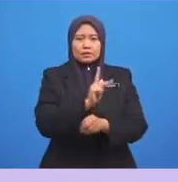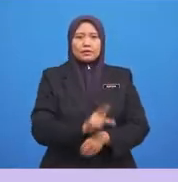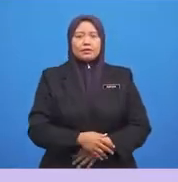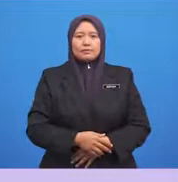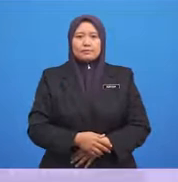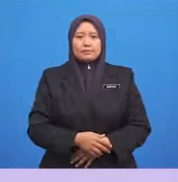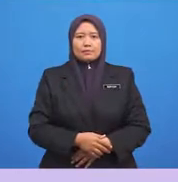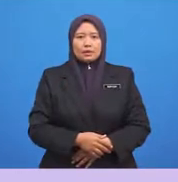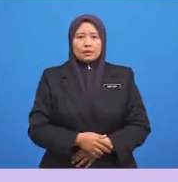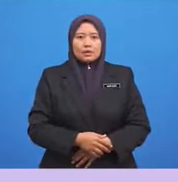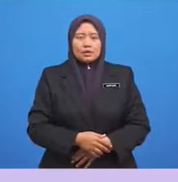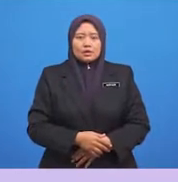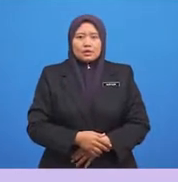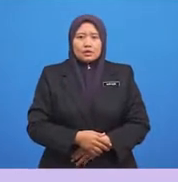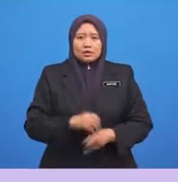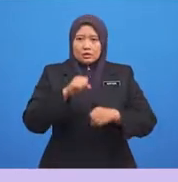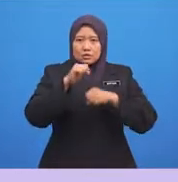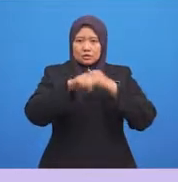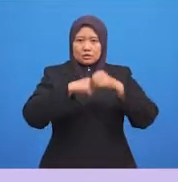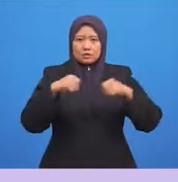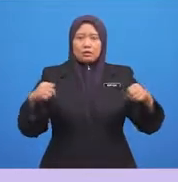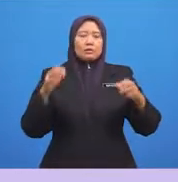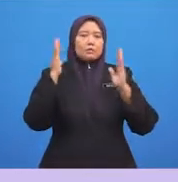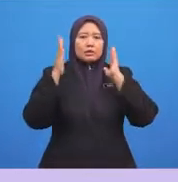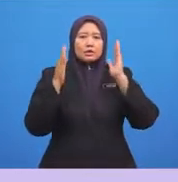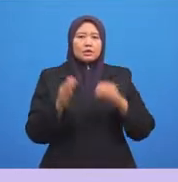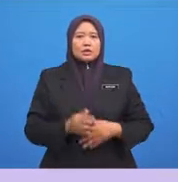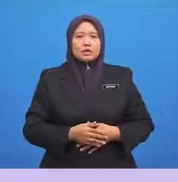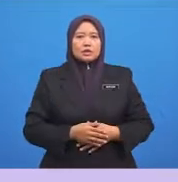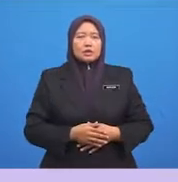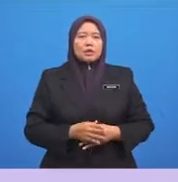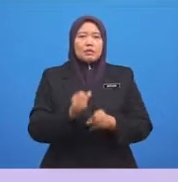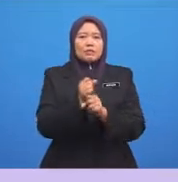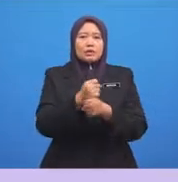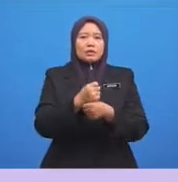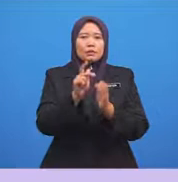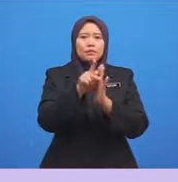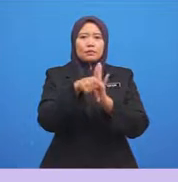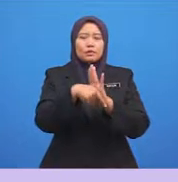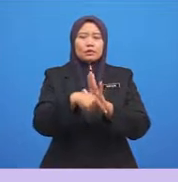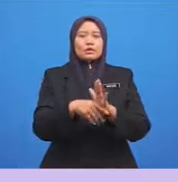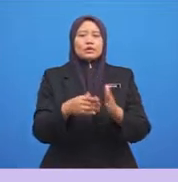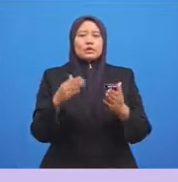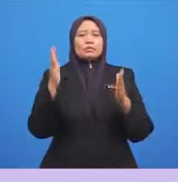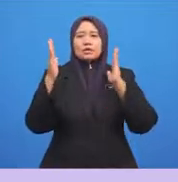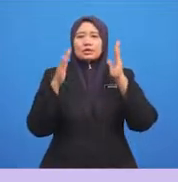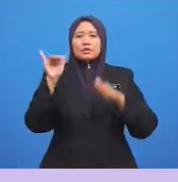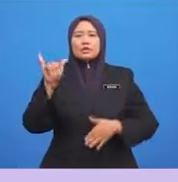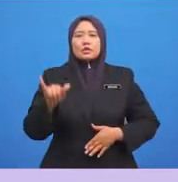itu, simpulan bahasa juga ialah bentuk peribahasa yang paling mudah.